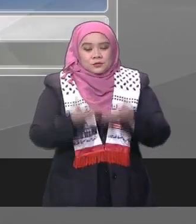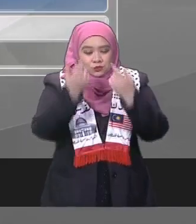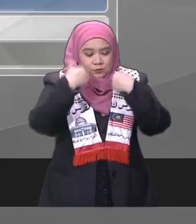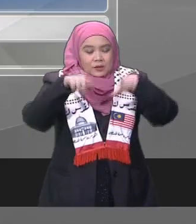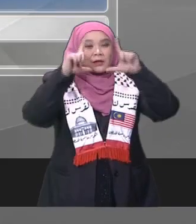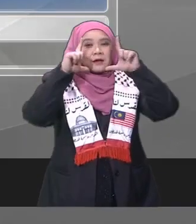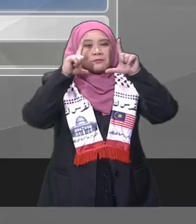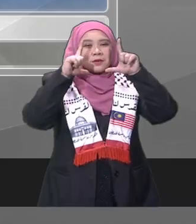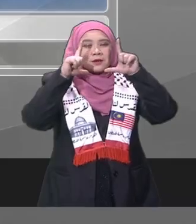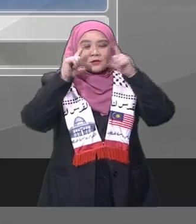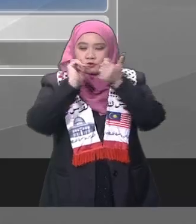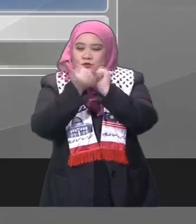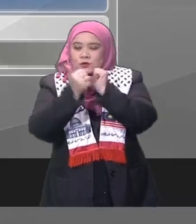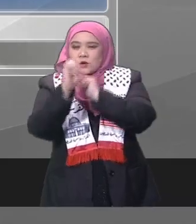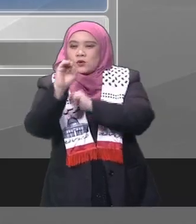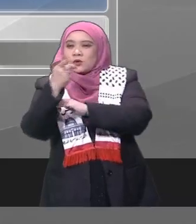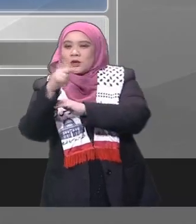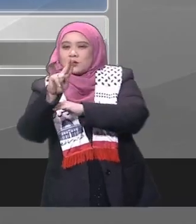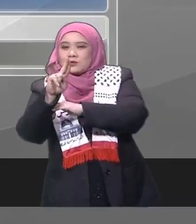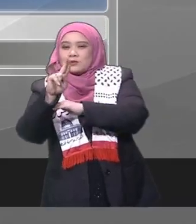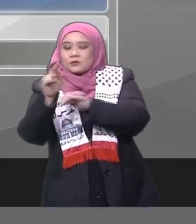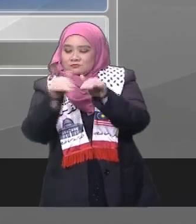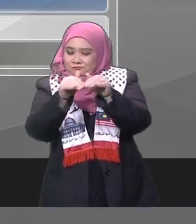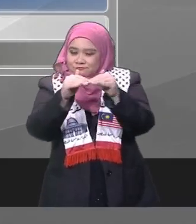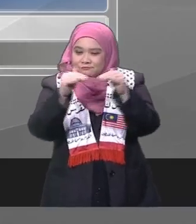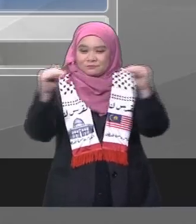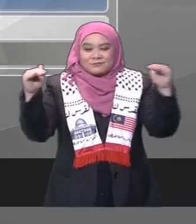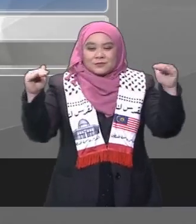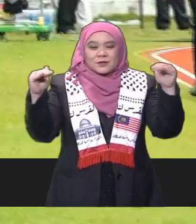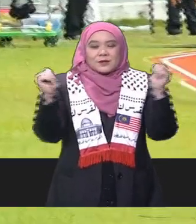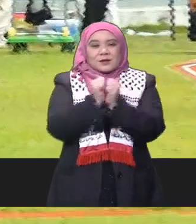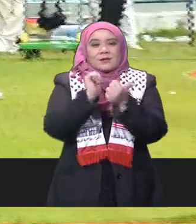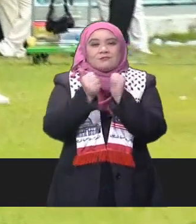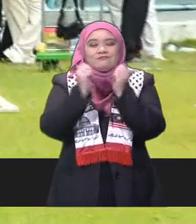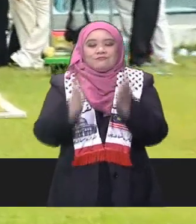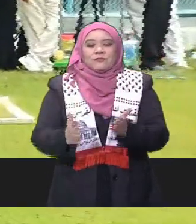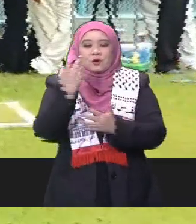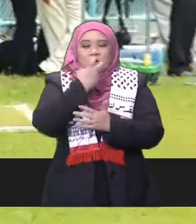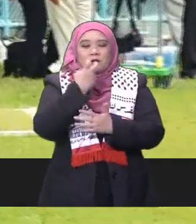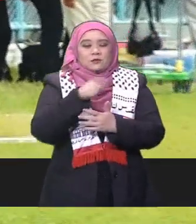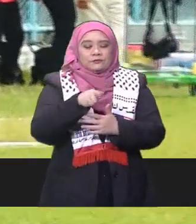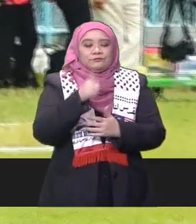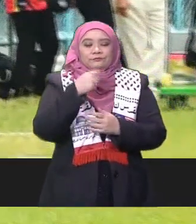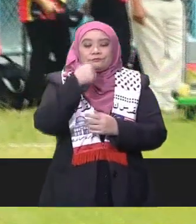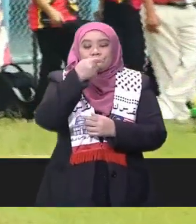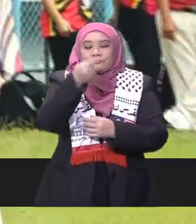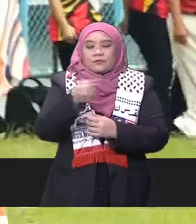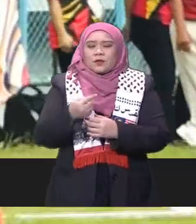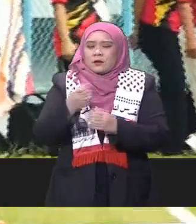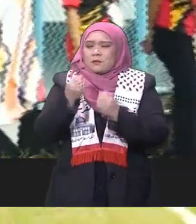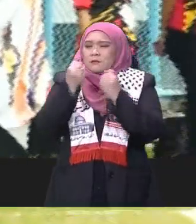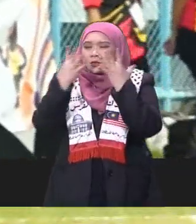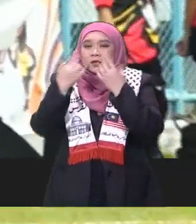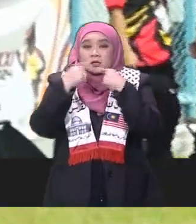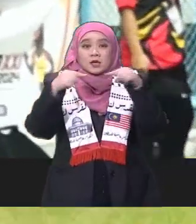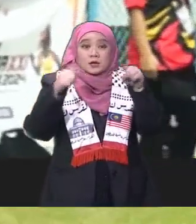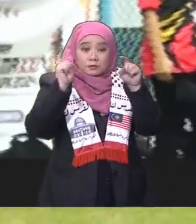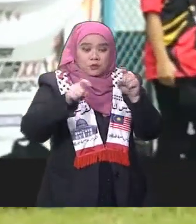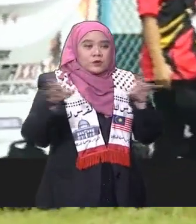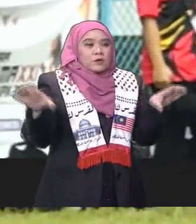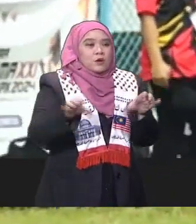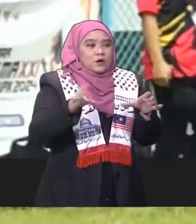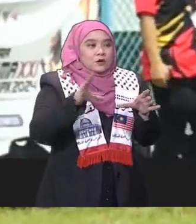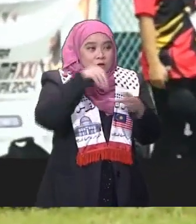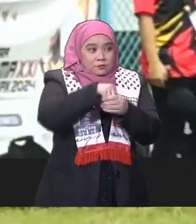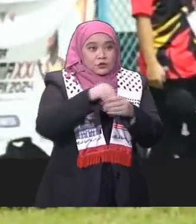OKU. Sekarang OKU ini adalah sama rata bersama atlet normal. Tambah beliau, banyak lagi pencapaian harus dilakar bukan sahaja dalam